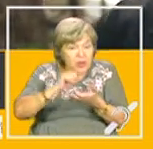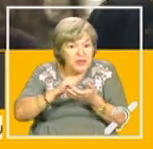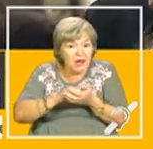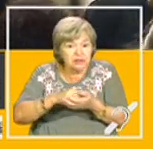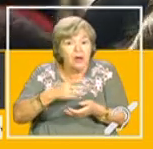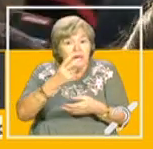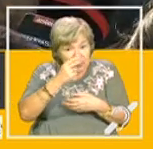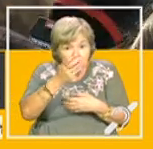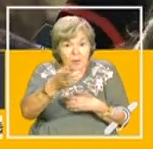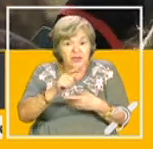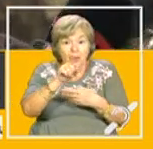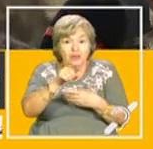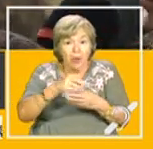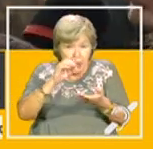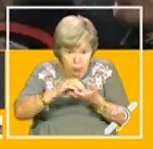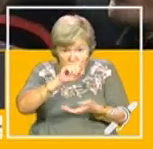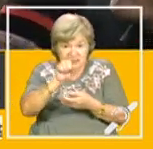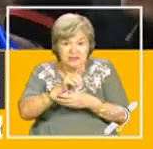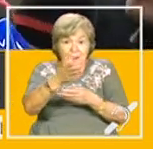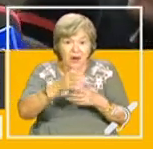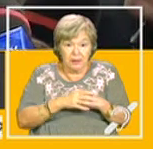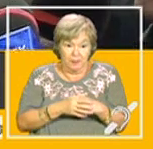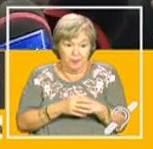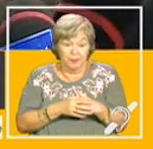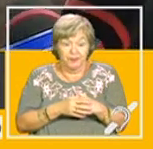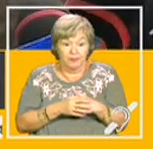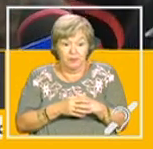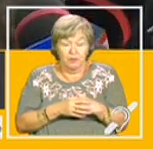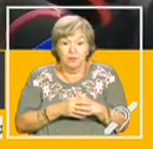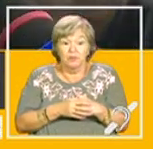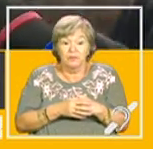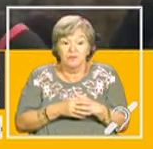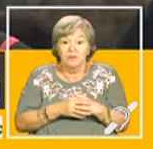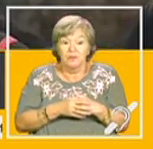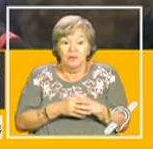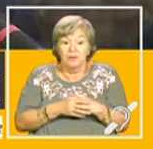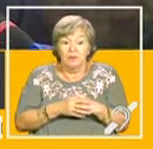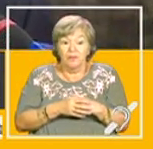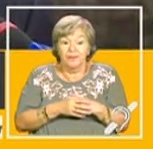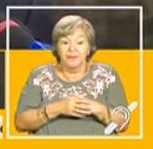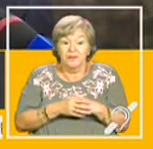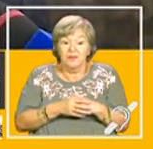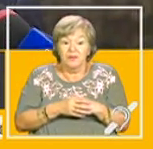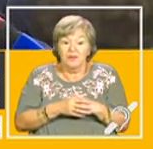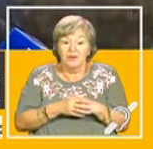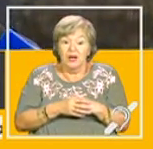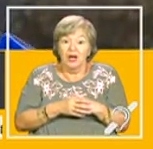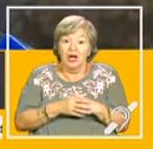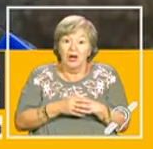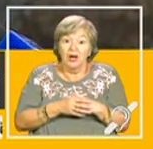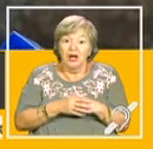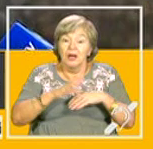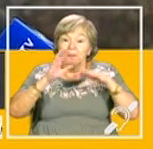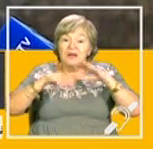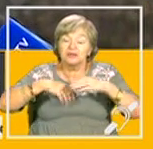declarații. Domnule premier, în 10 ani la Palatul Cotroceni, Klaus Iohannis a numit 4 premieri de la PSD. Nu, dar nu e atributul